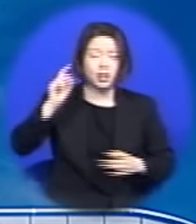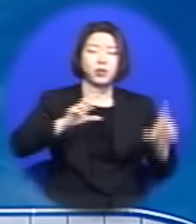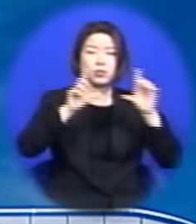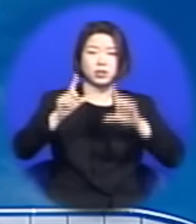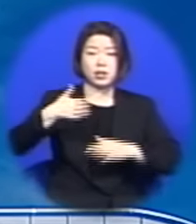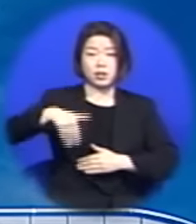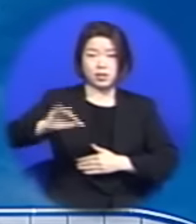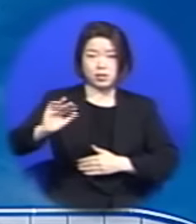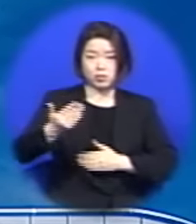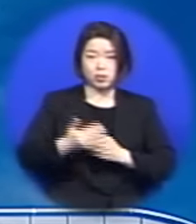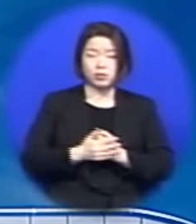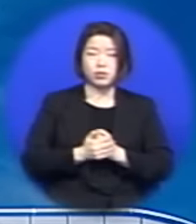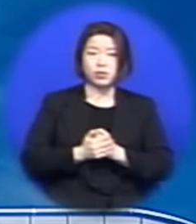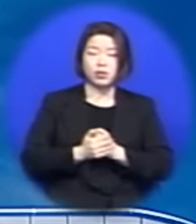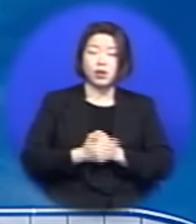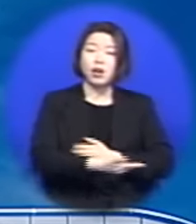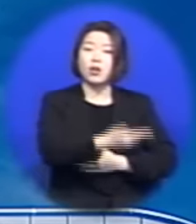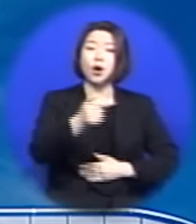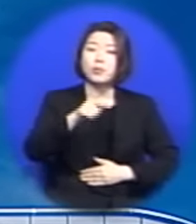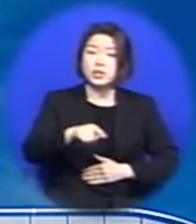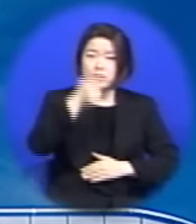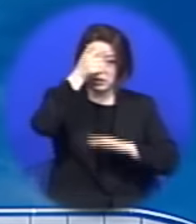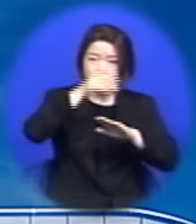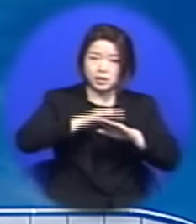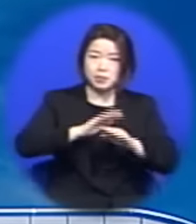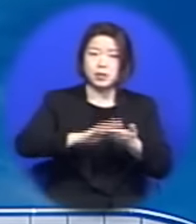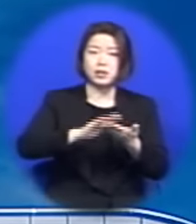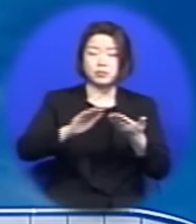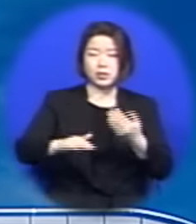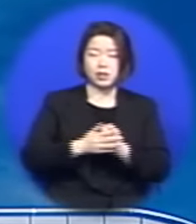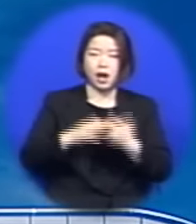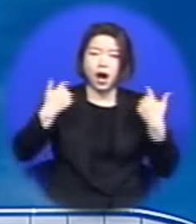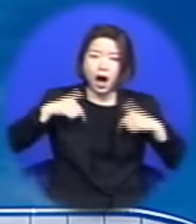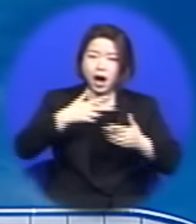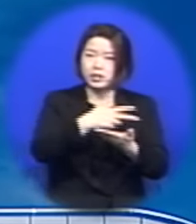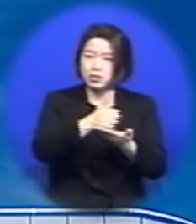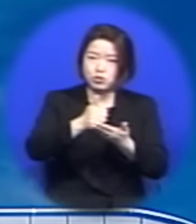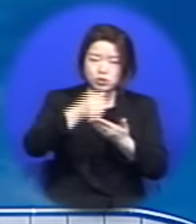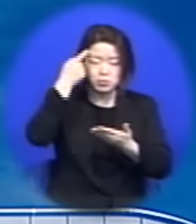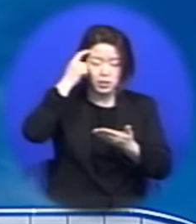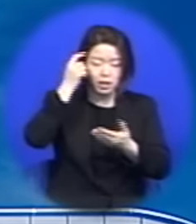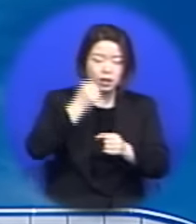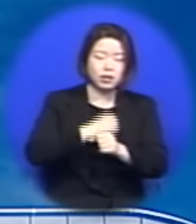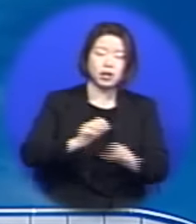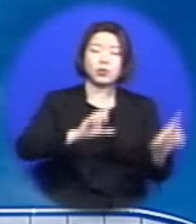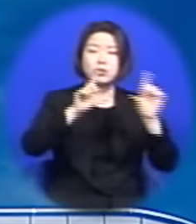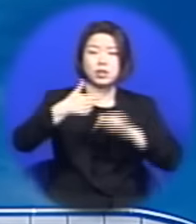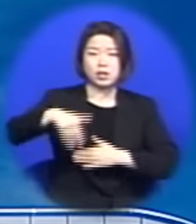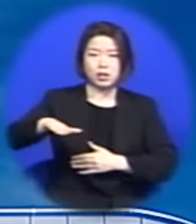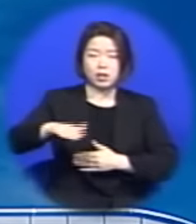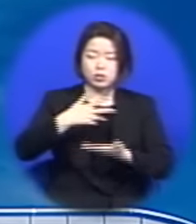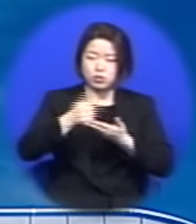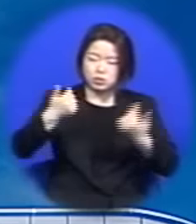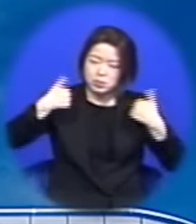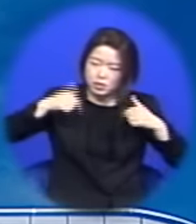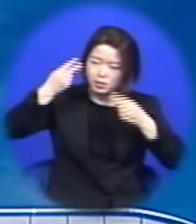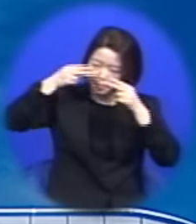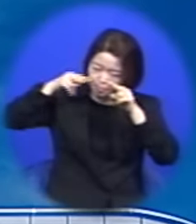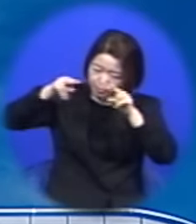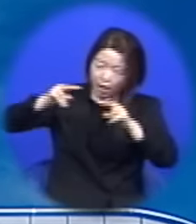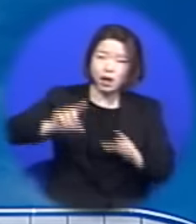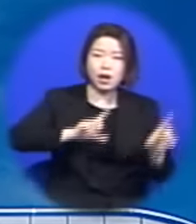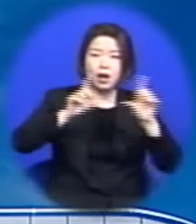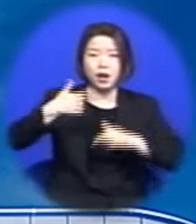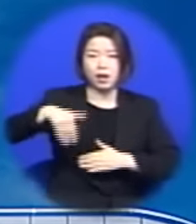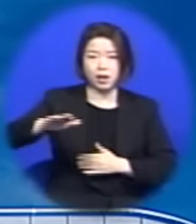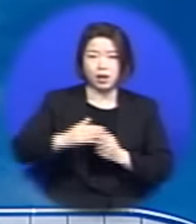거예요 여러분 이것이 예배에 항상 주님을 생각하고 사는 주님을 늘 바라보고 사는